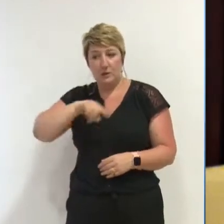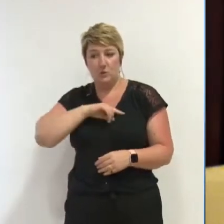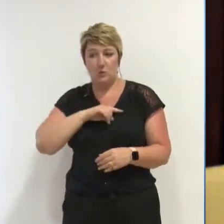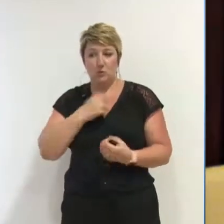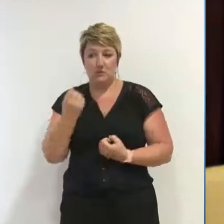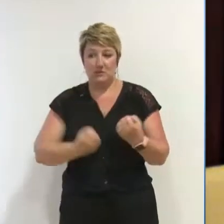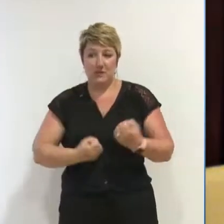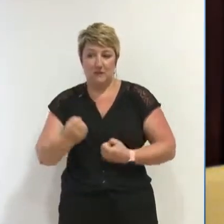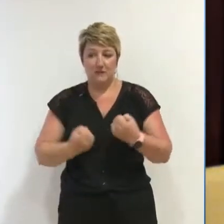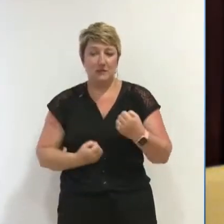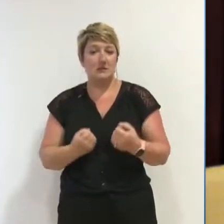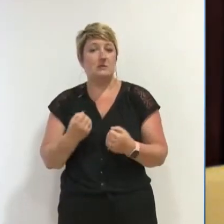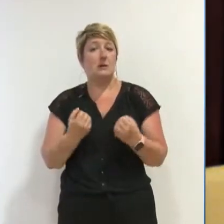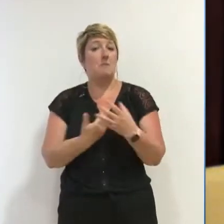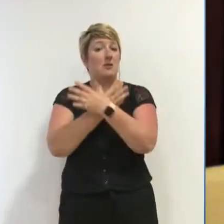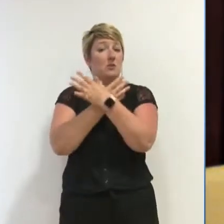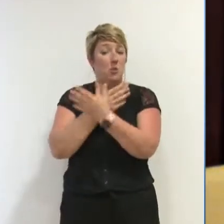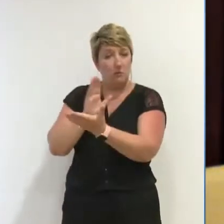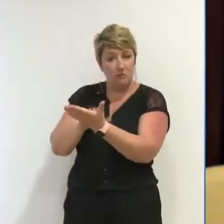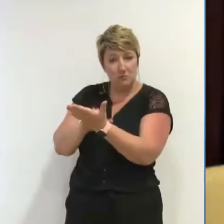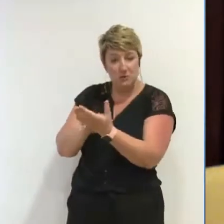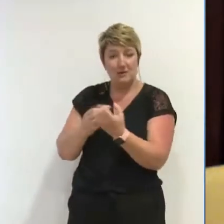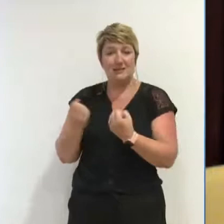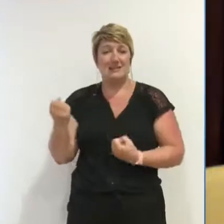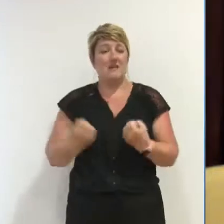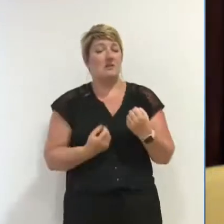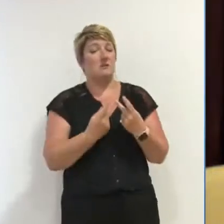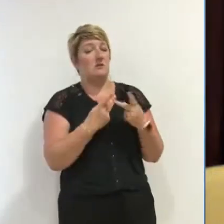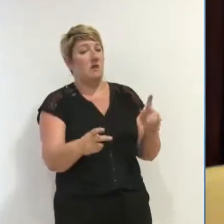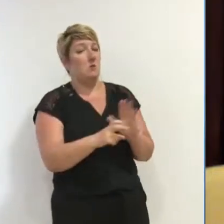les services de la métropole et les services de la ville